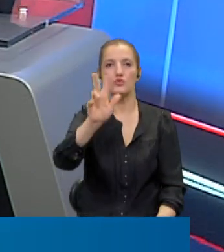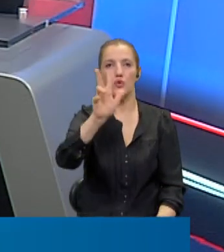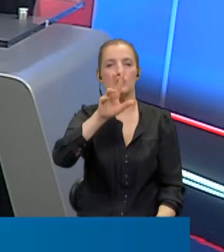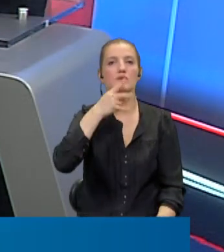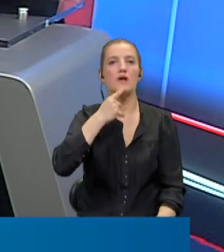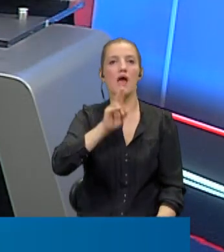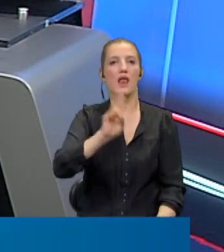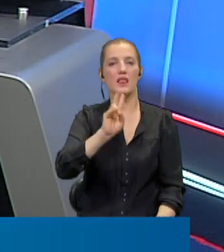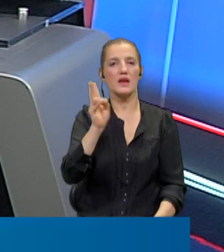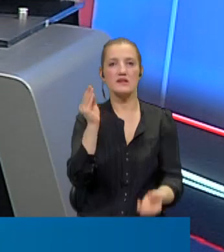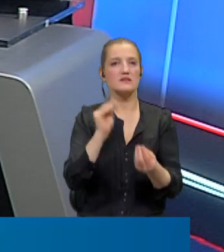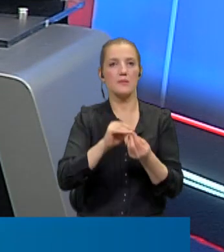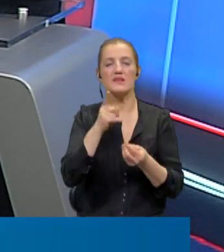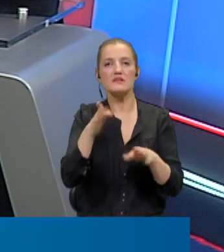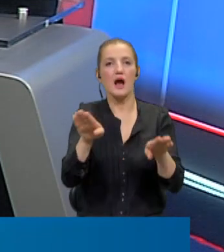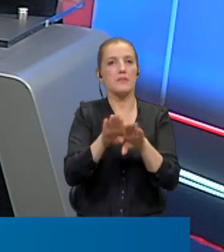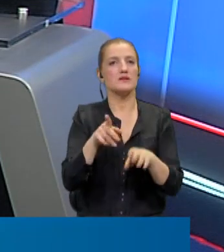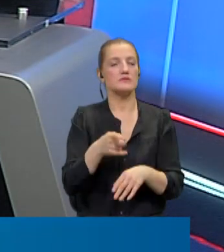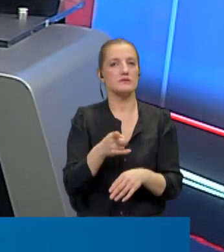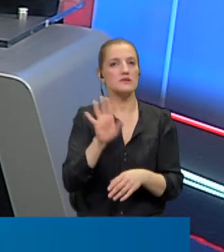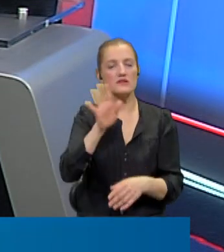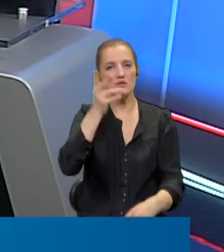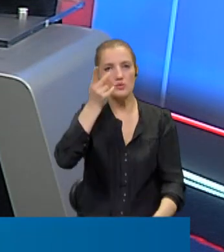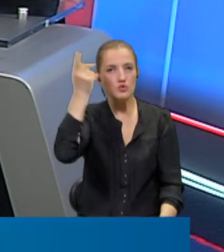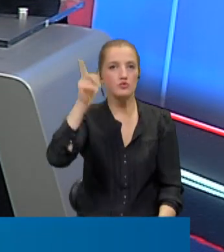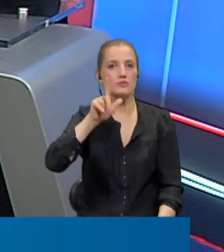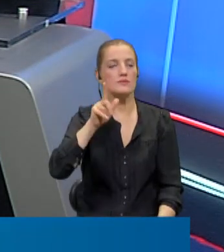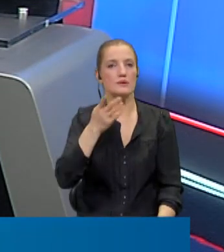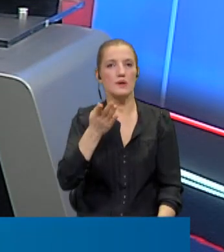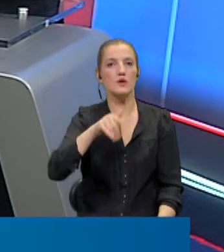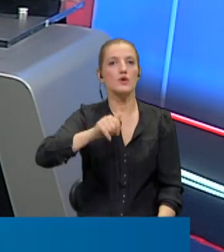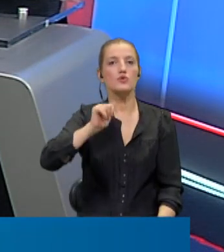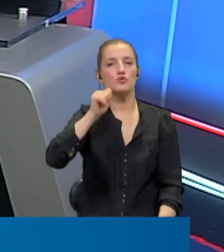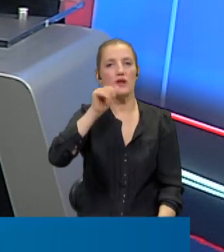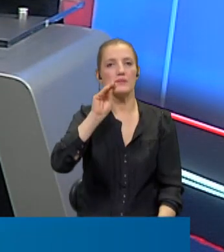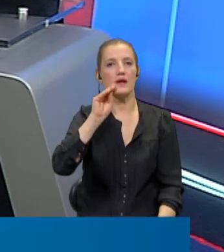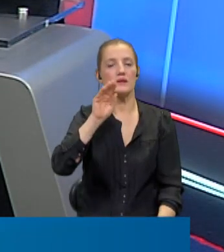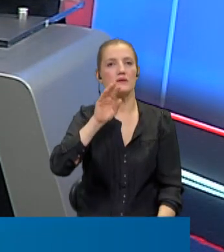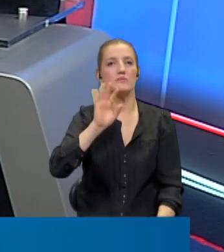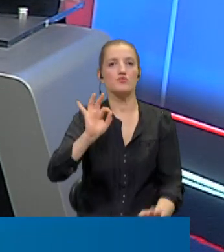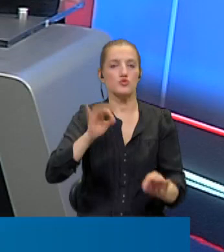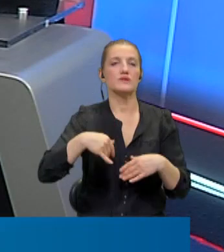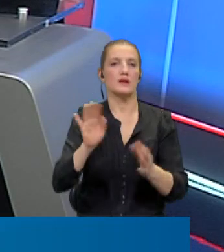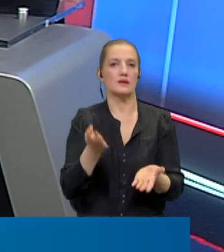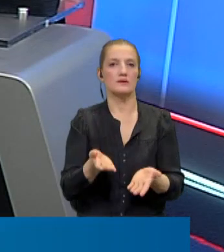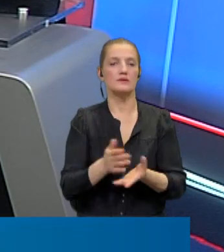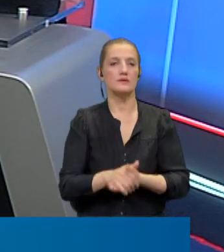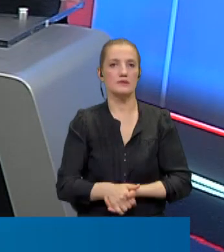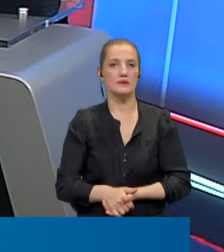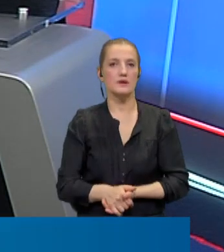elektrik zammını Sen nasıl örtersin nasıl unutturmaya çalışırsın gündemden nasıl düşürmeye çalışın mümkün değil